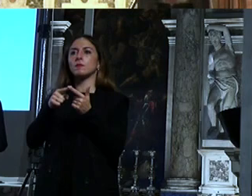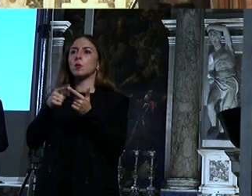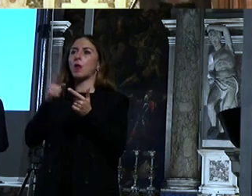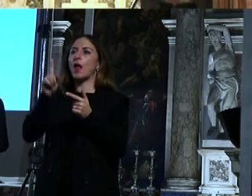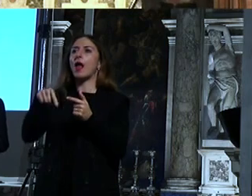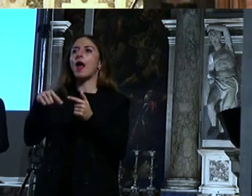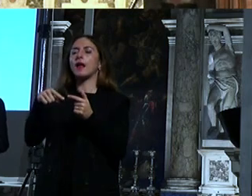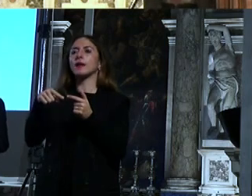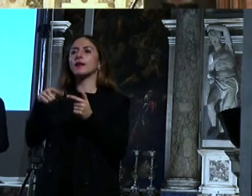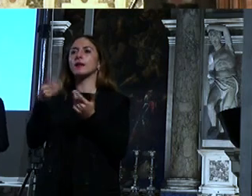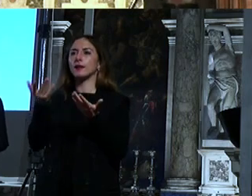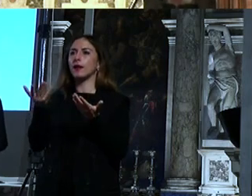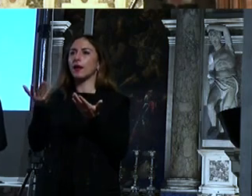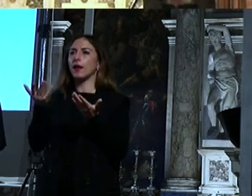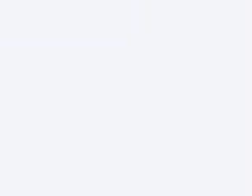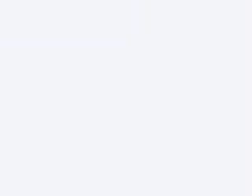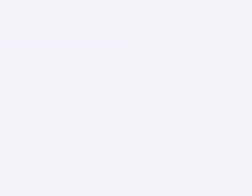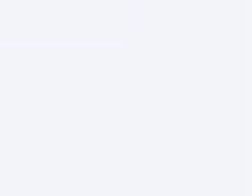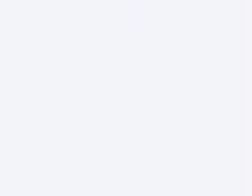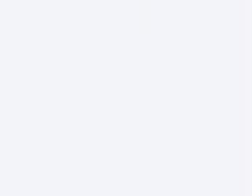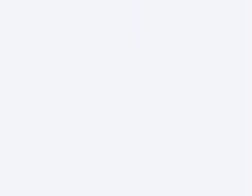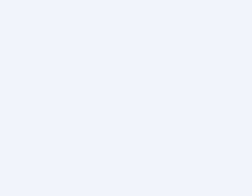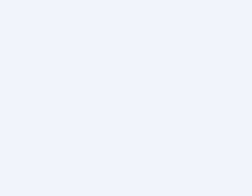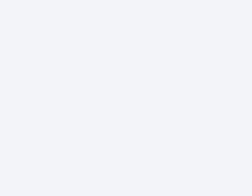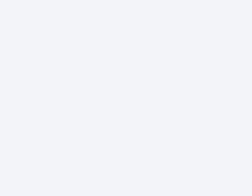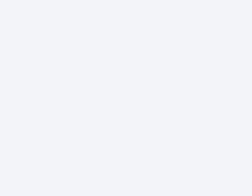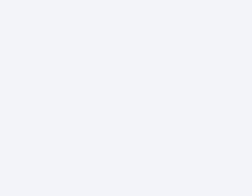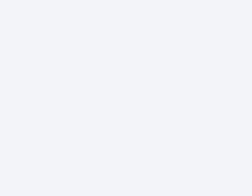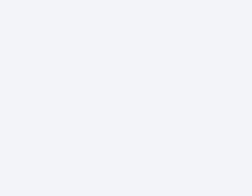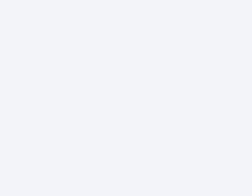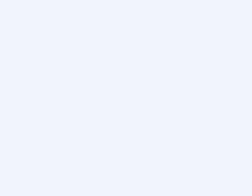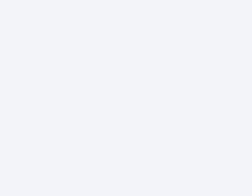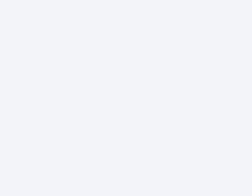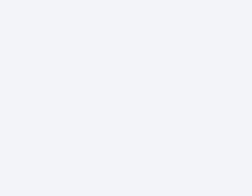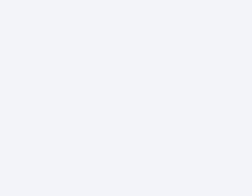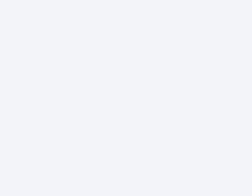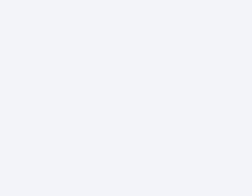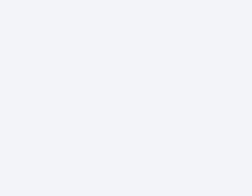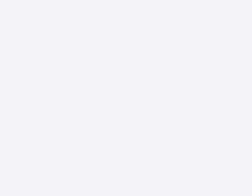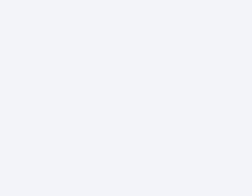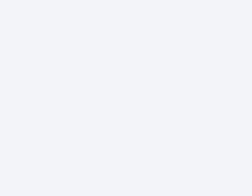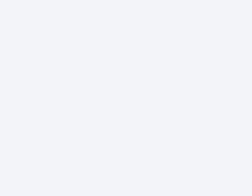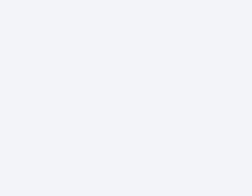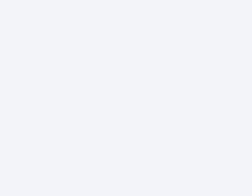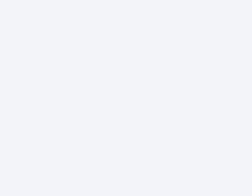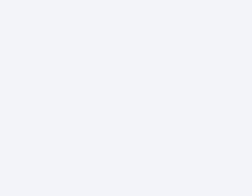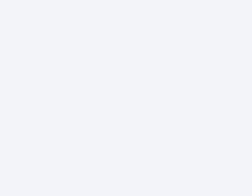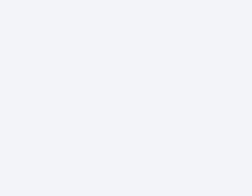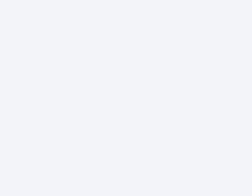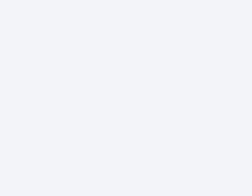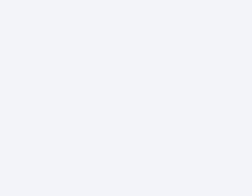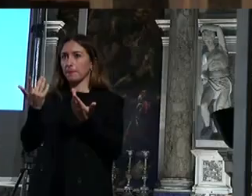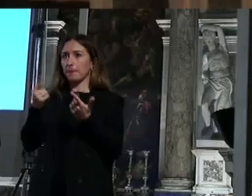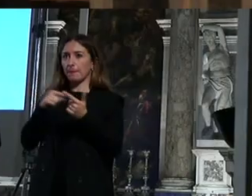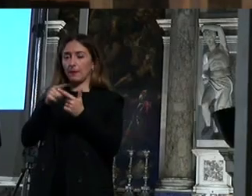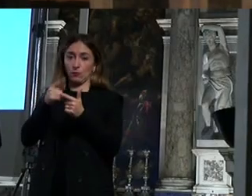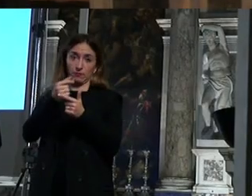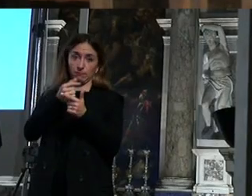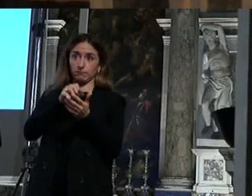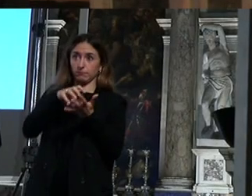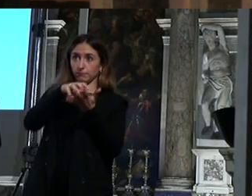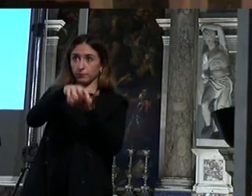più qualificante, non che la parte finanziaria non sia importante, perché sono risorse necessarie, ma